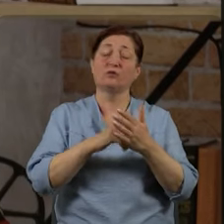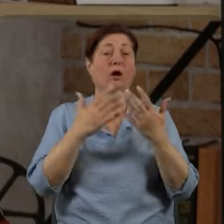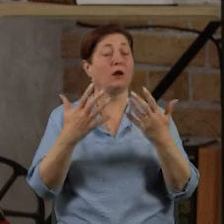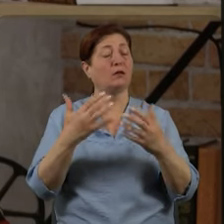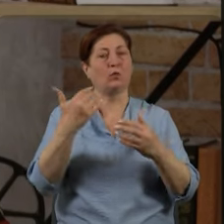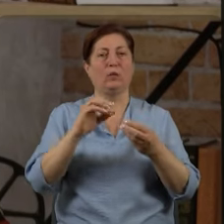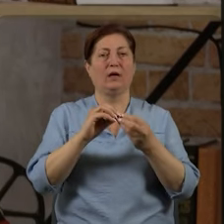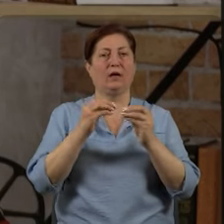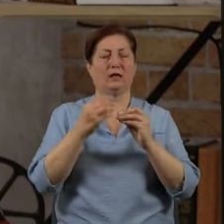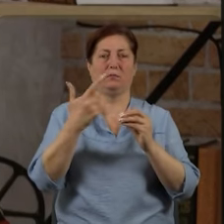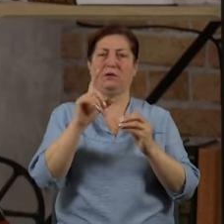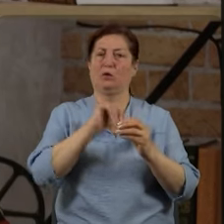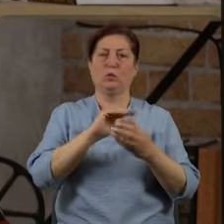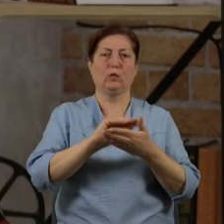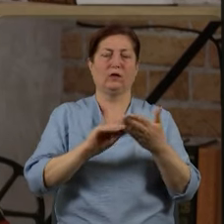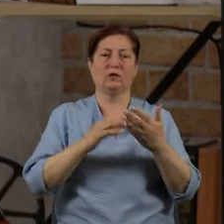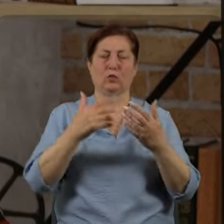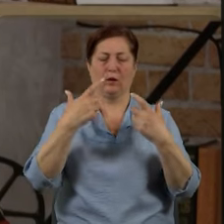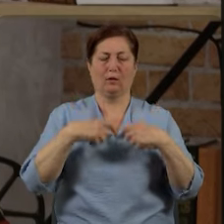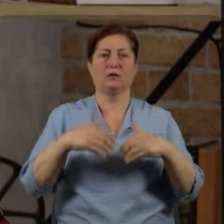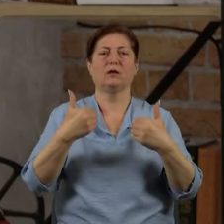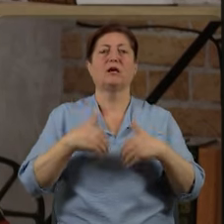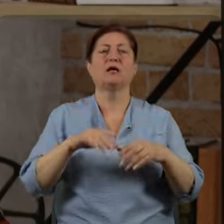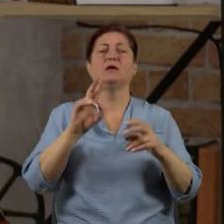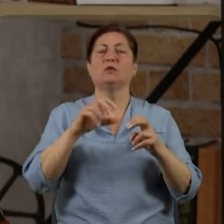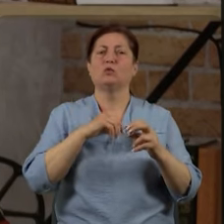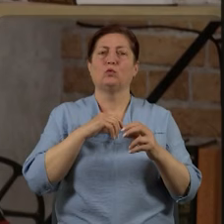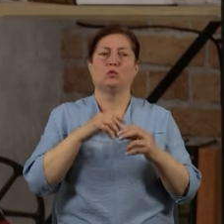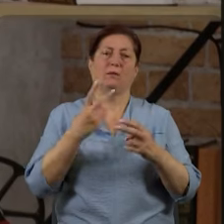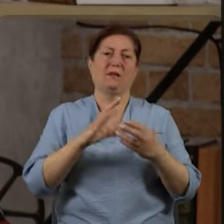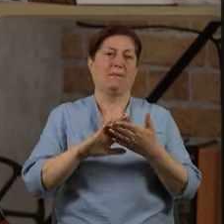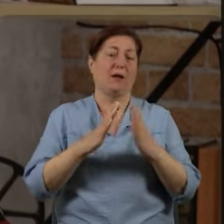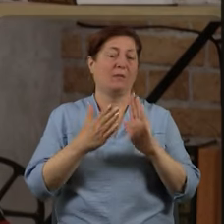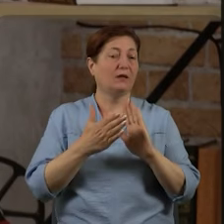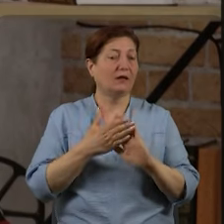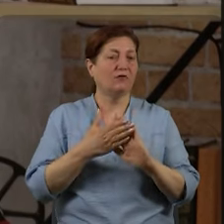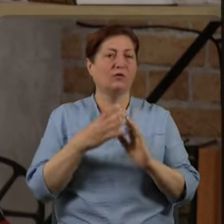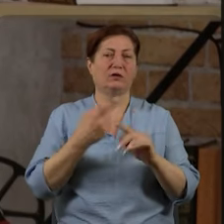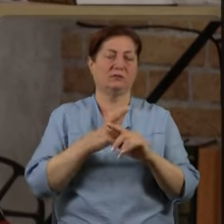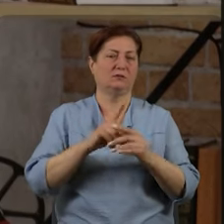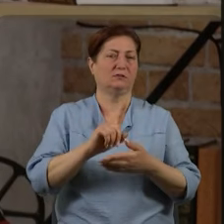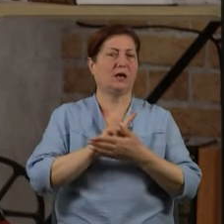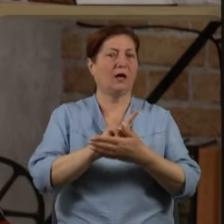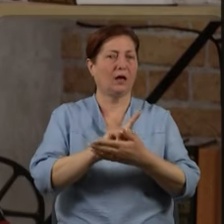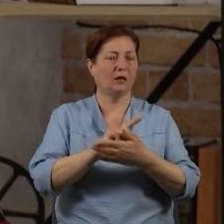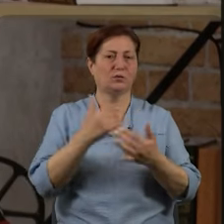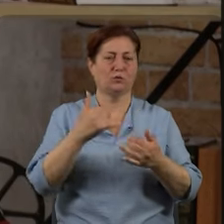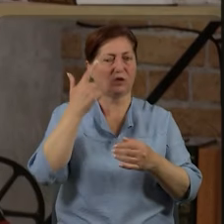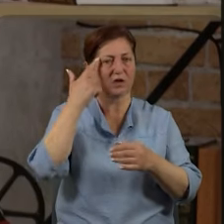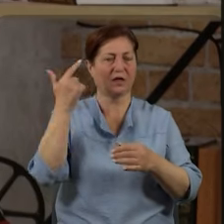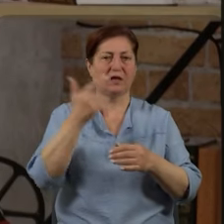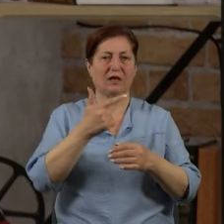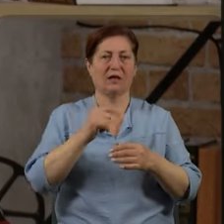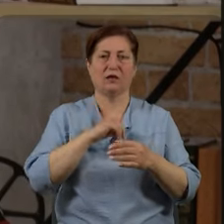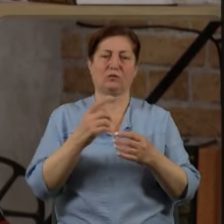միայն հեղինակների կենսագրության հանգամանքներով պետք է պայմանավորել։ Ահա այս հարցադրումների հենքով այսօր գրականագետ Հայկ